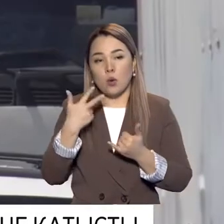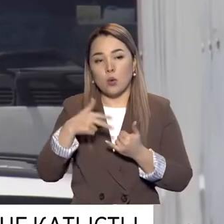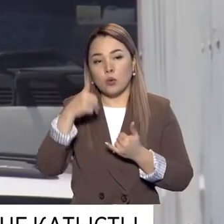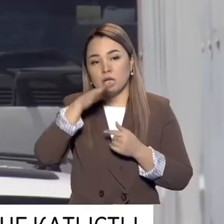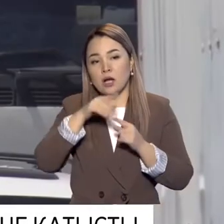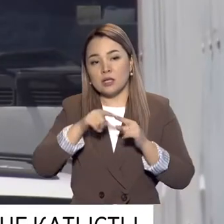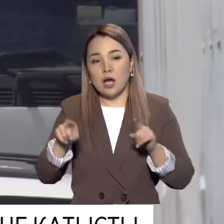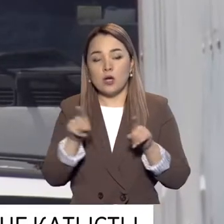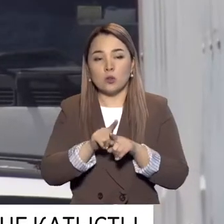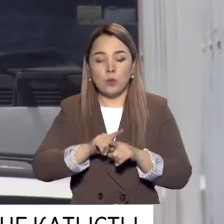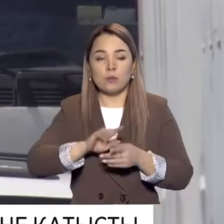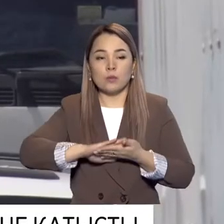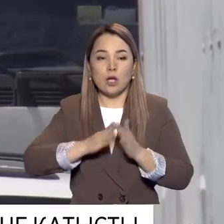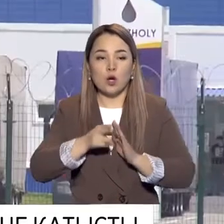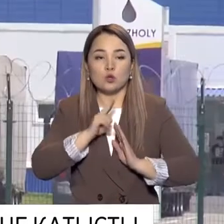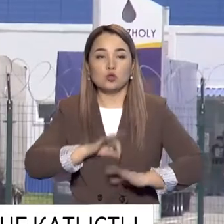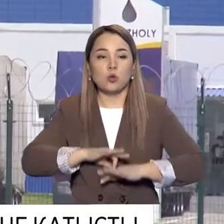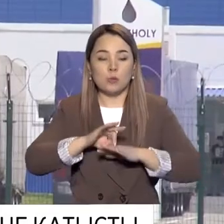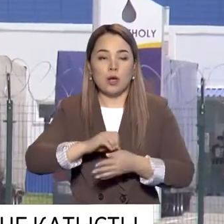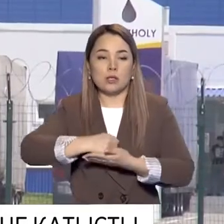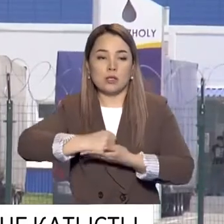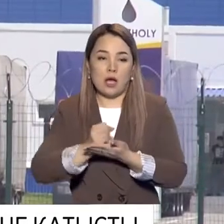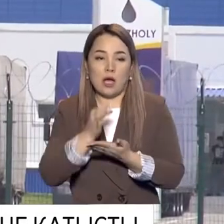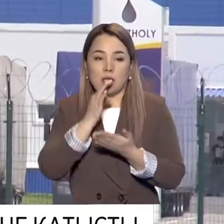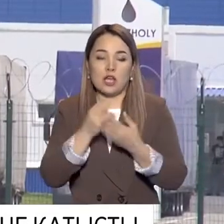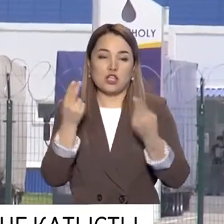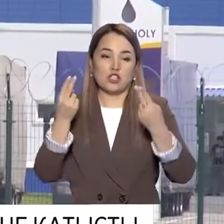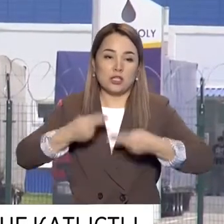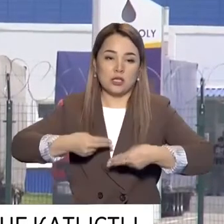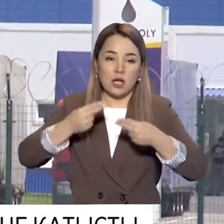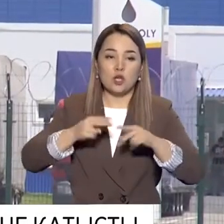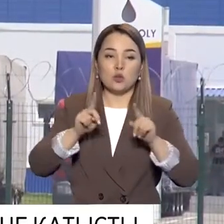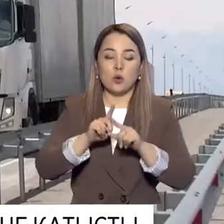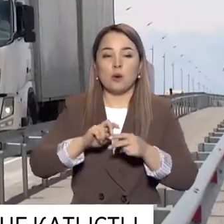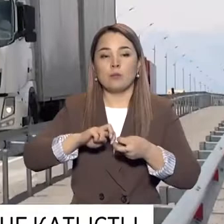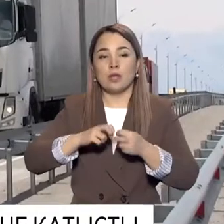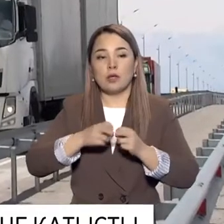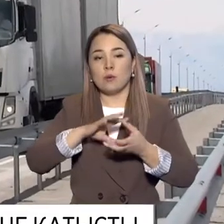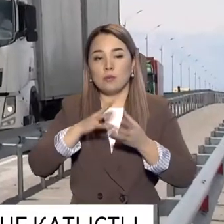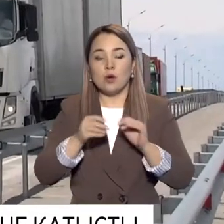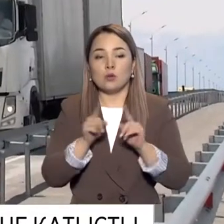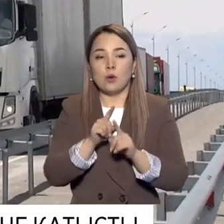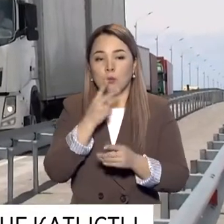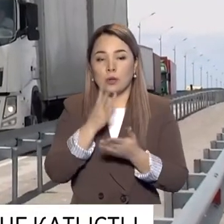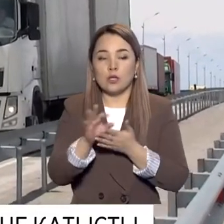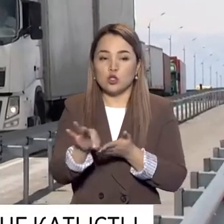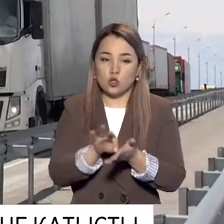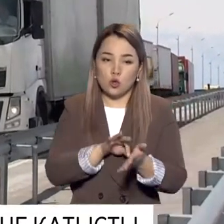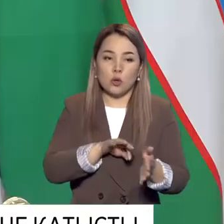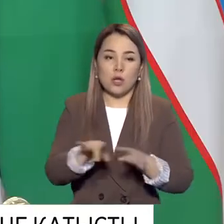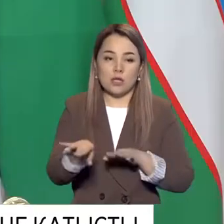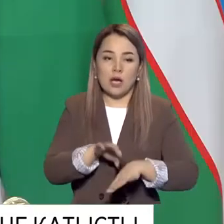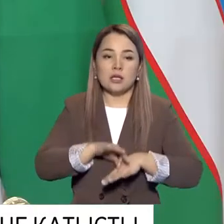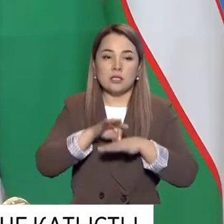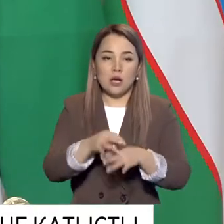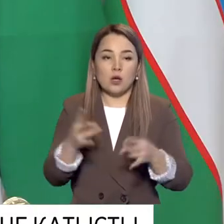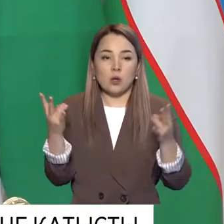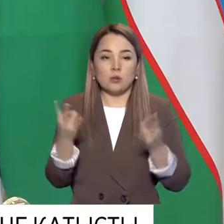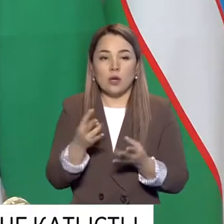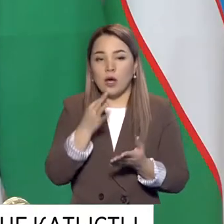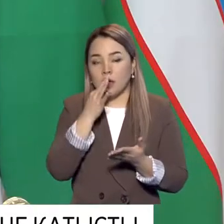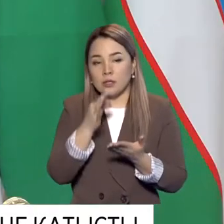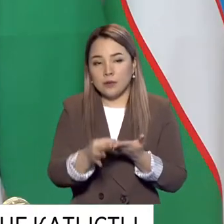әріптестікті өркендету керек. Тараптар осыған уағдаласты. Кедендік шекарада да кемшіліктер аз емес, шұғыл әрекет етпесе болмайды. Ведем борьбу